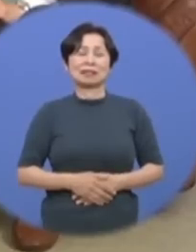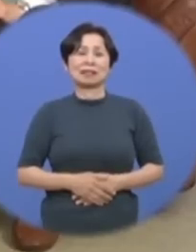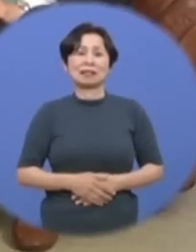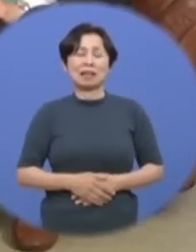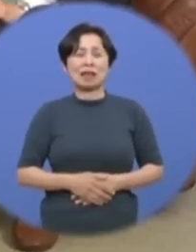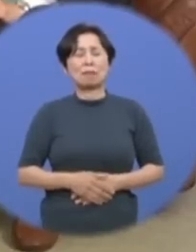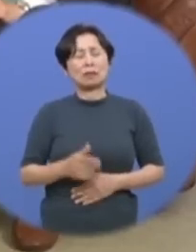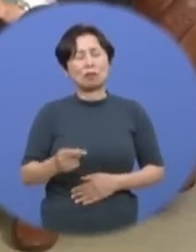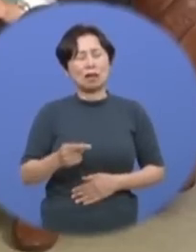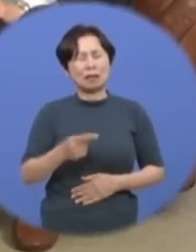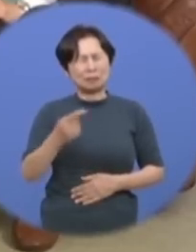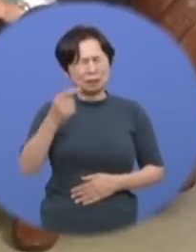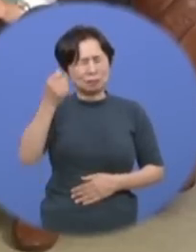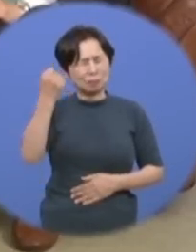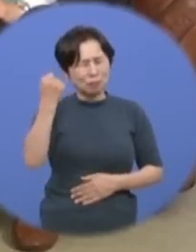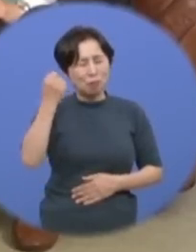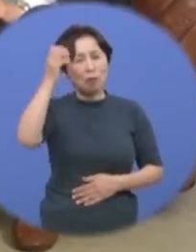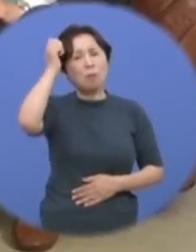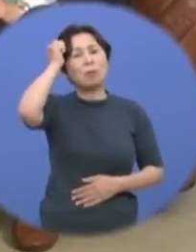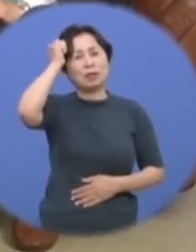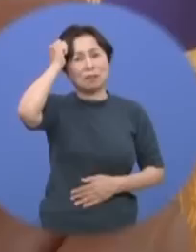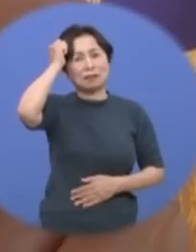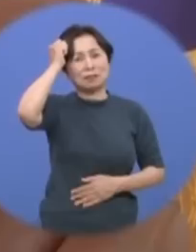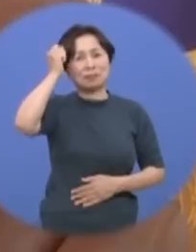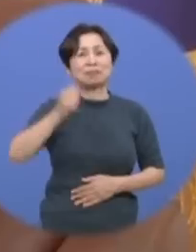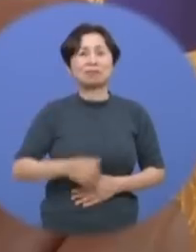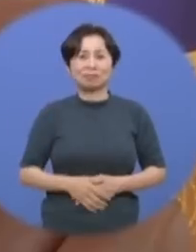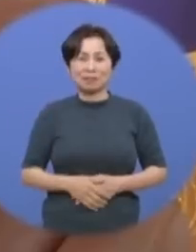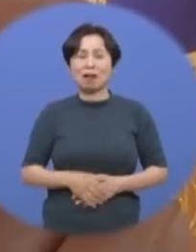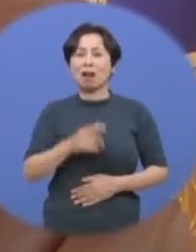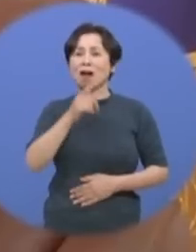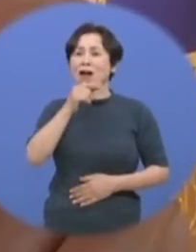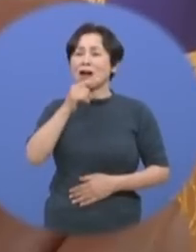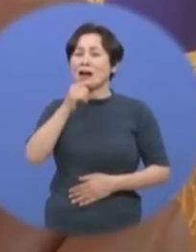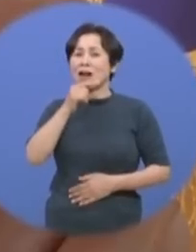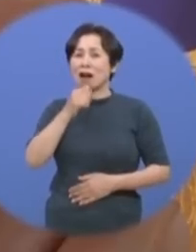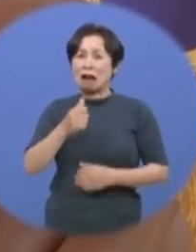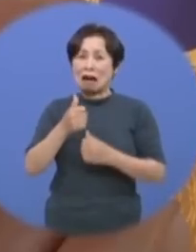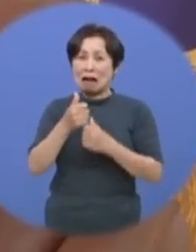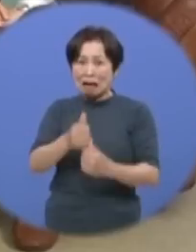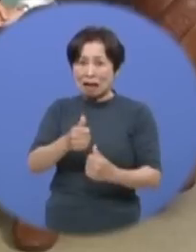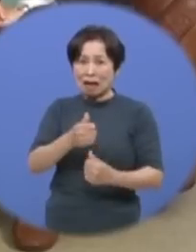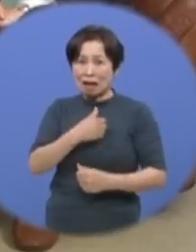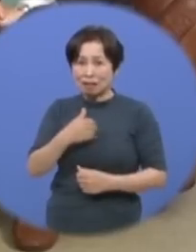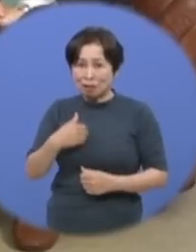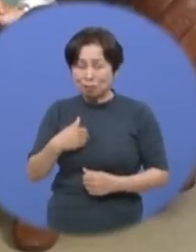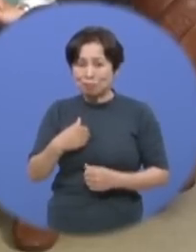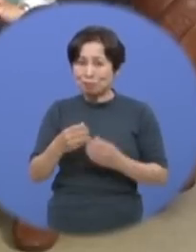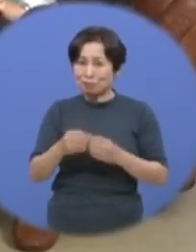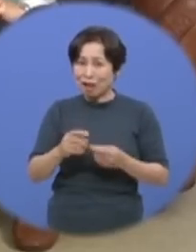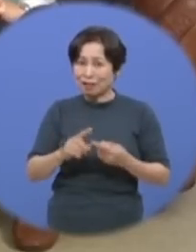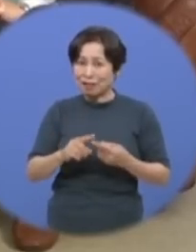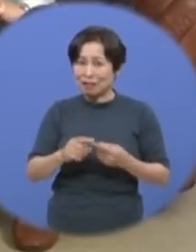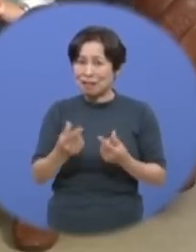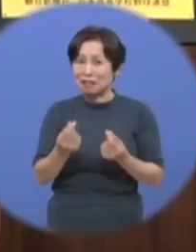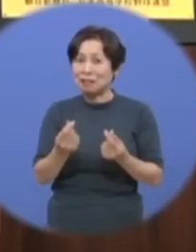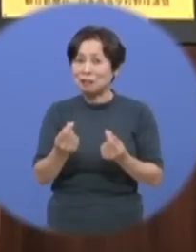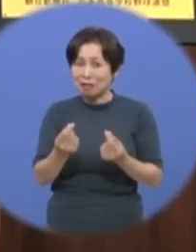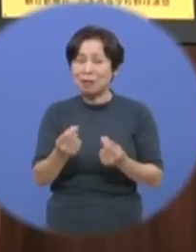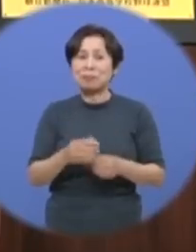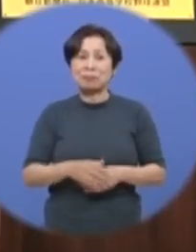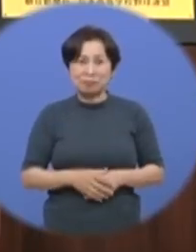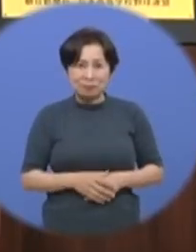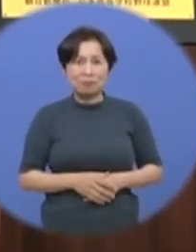一番やっぱり印象に残ってますねこうやったら勝てるって言うところの具体的なものですよねそういう